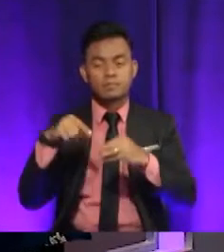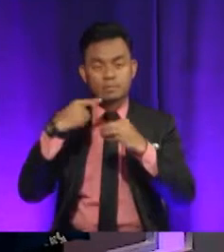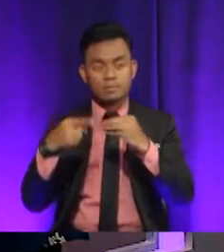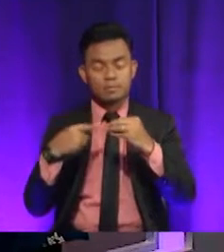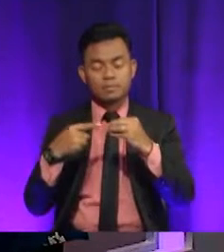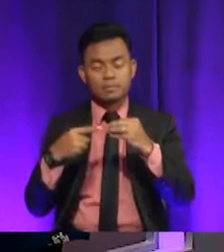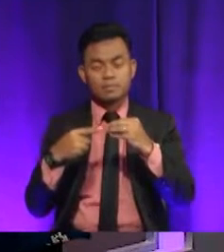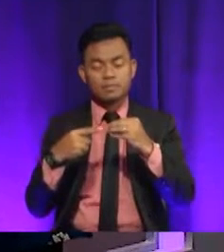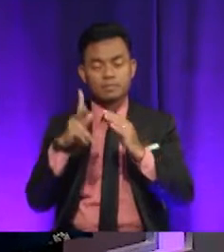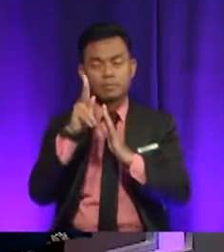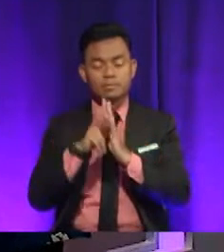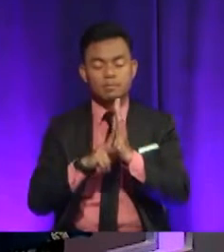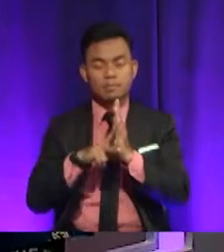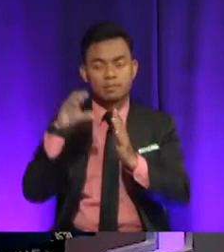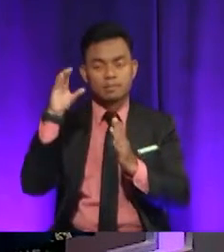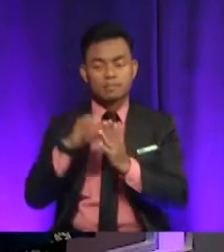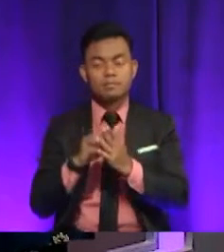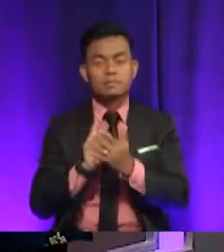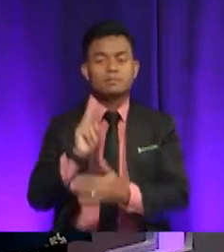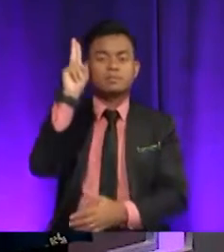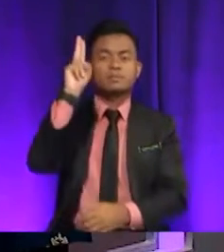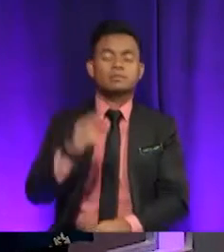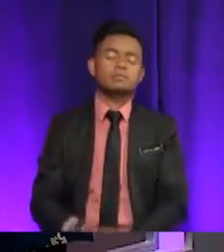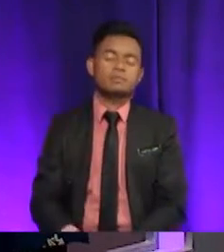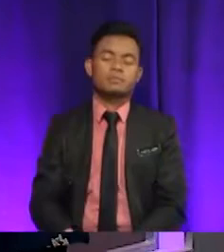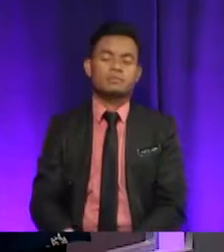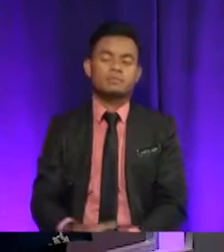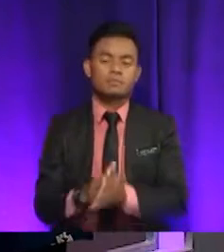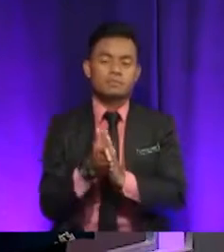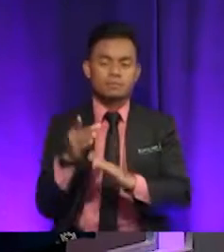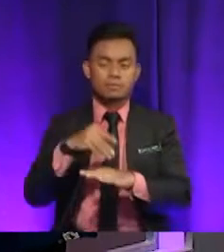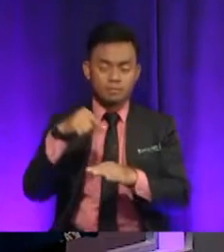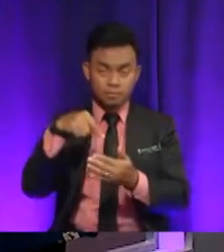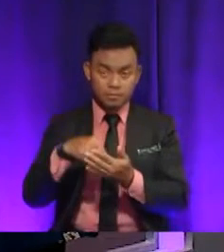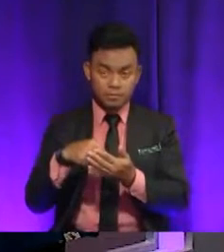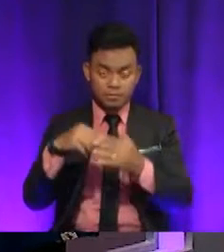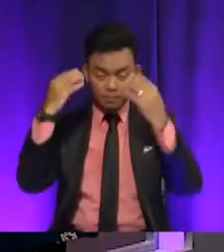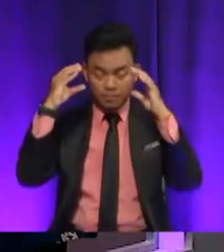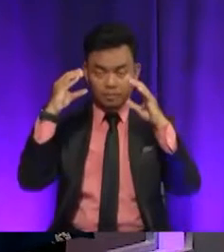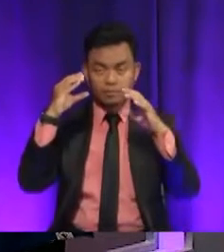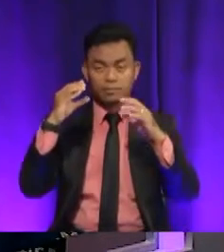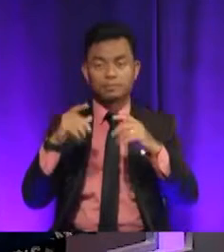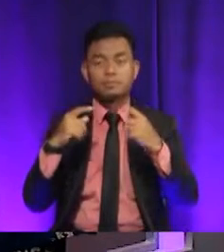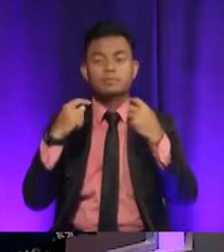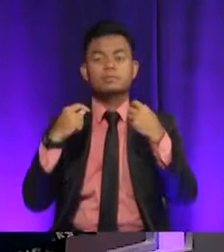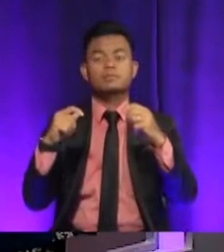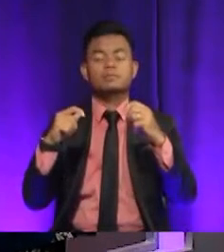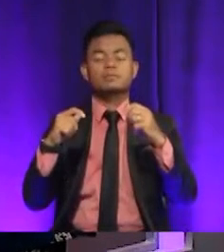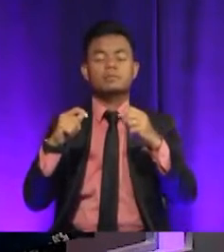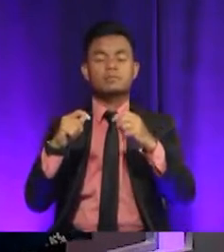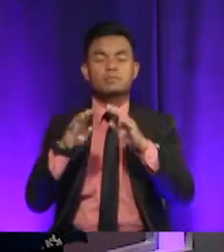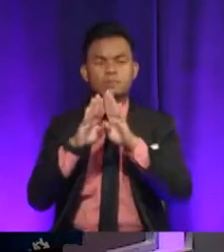kepribadian unggul Ini Oke jadi di sini cek gusion coba kupas untuk Syair Bidasari kita melihat Siapakah yang memiliki